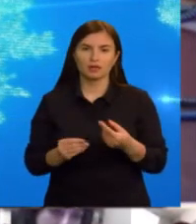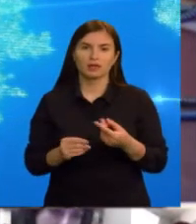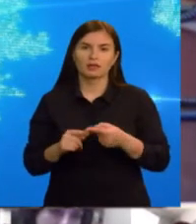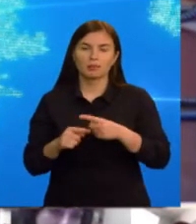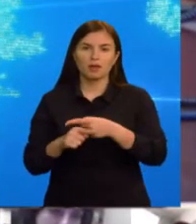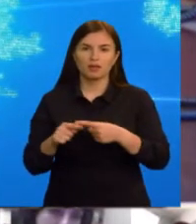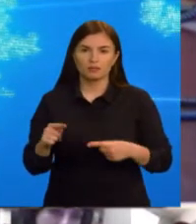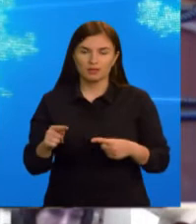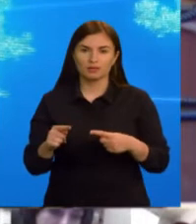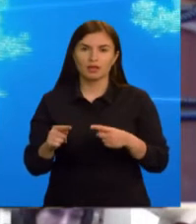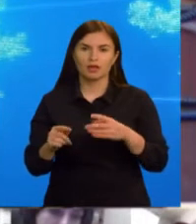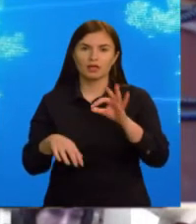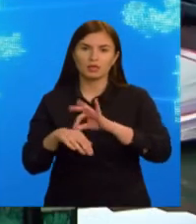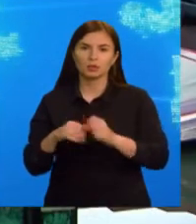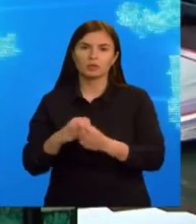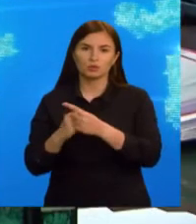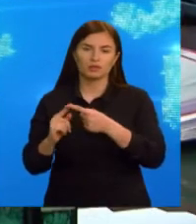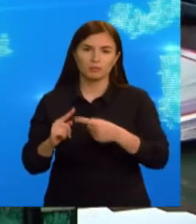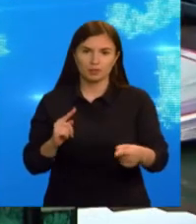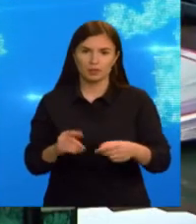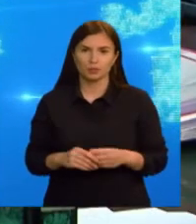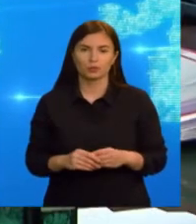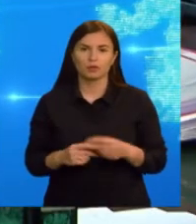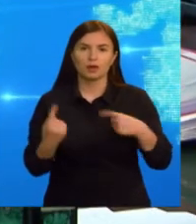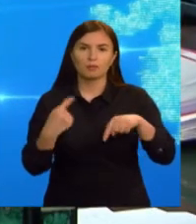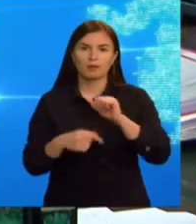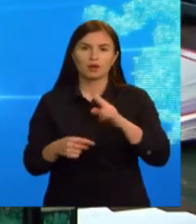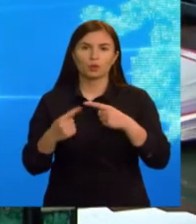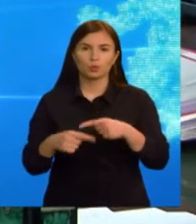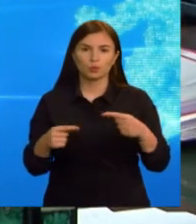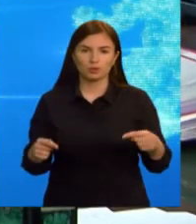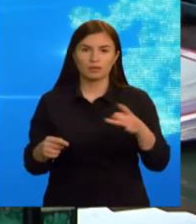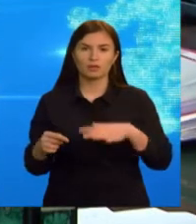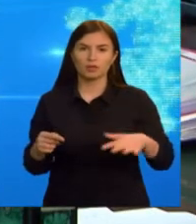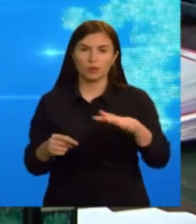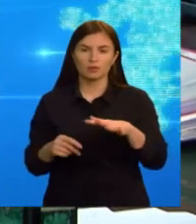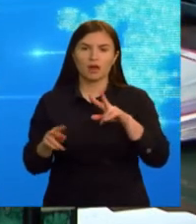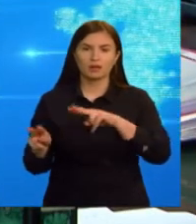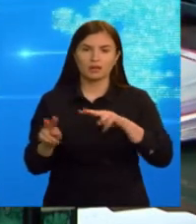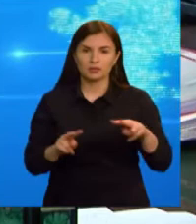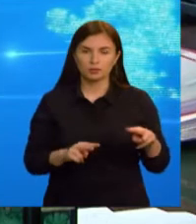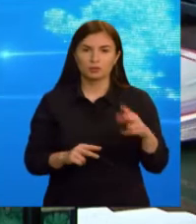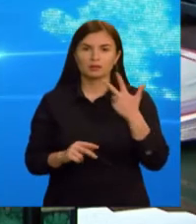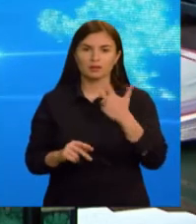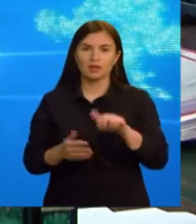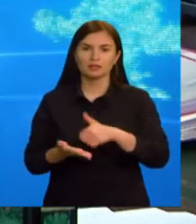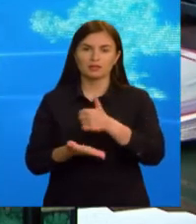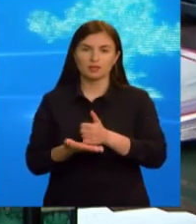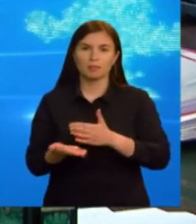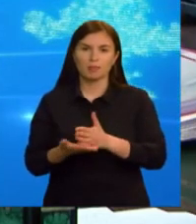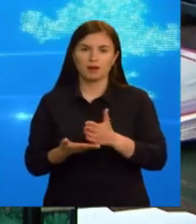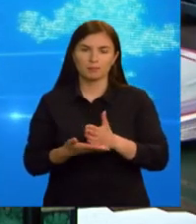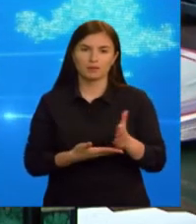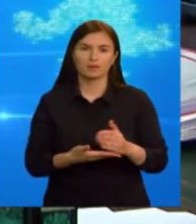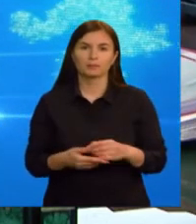половина инкубационного периода. Мы, как другие регионы, анализируем три основных параметра.